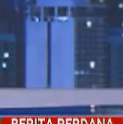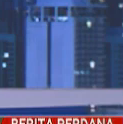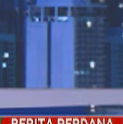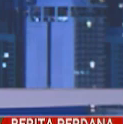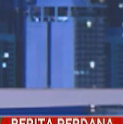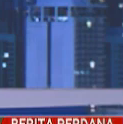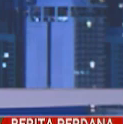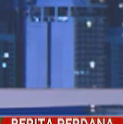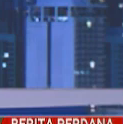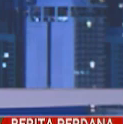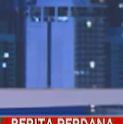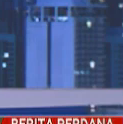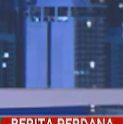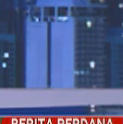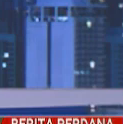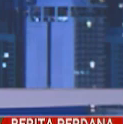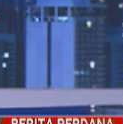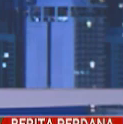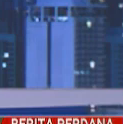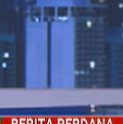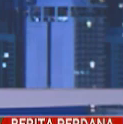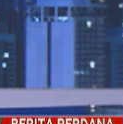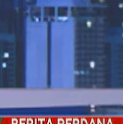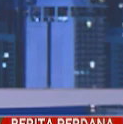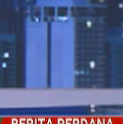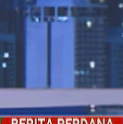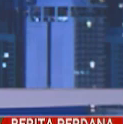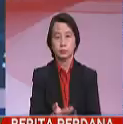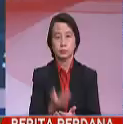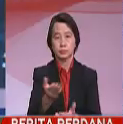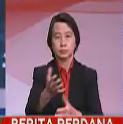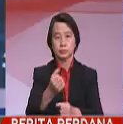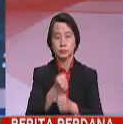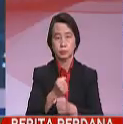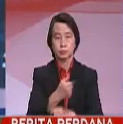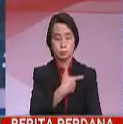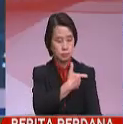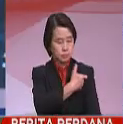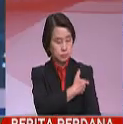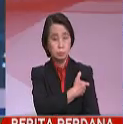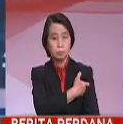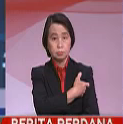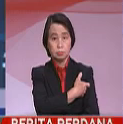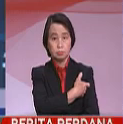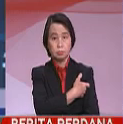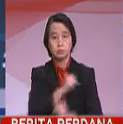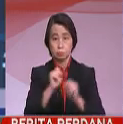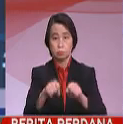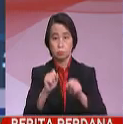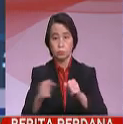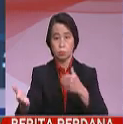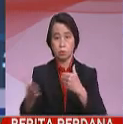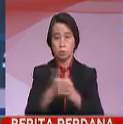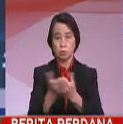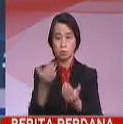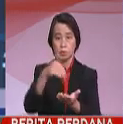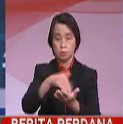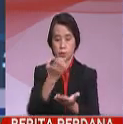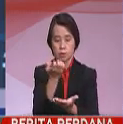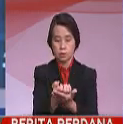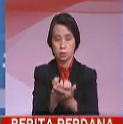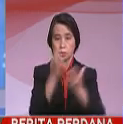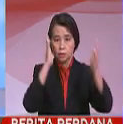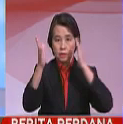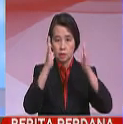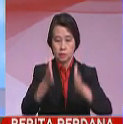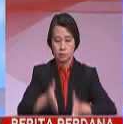Terima kasih kerana memilih Berita Perdana. Pembelian dan perolehan vaksin COVID-19 mampu mengembalikan semula ekonomi negara